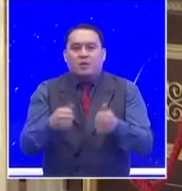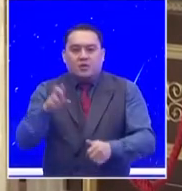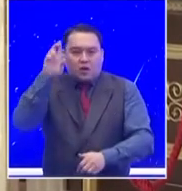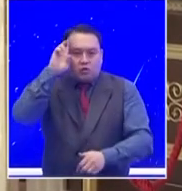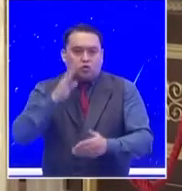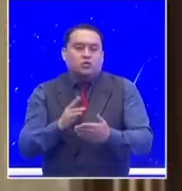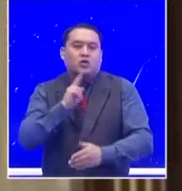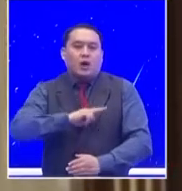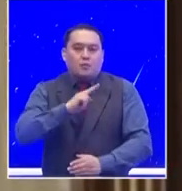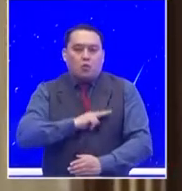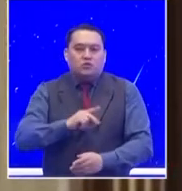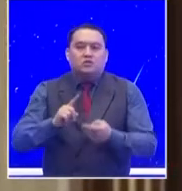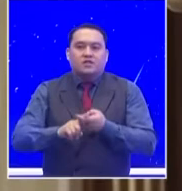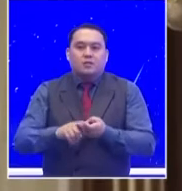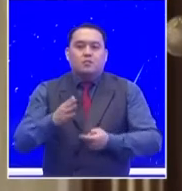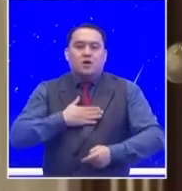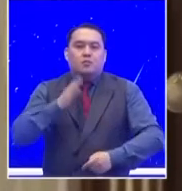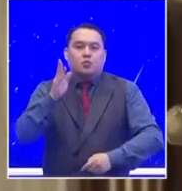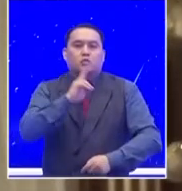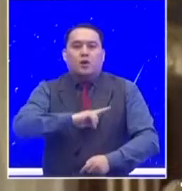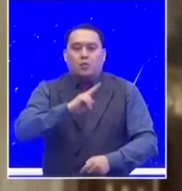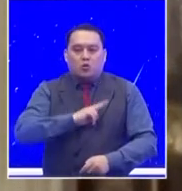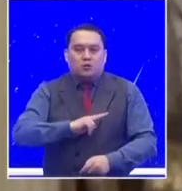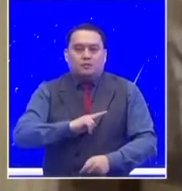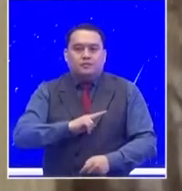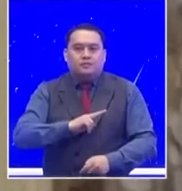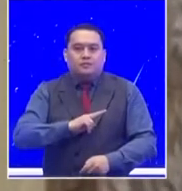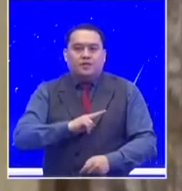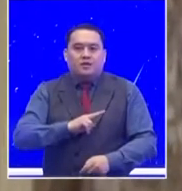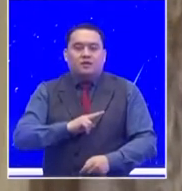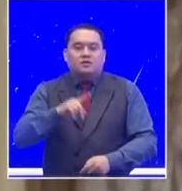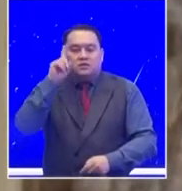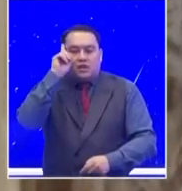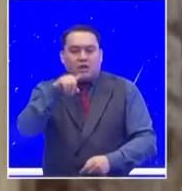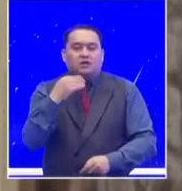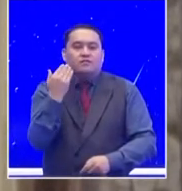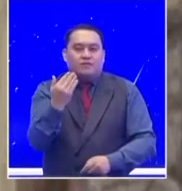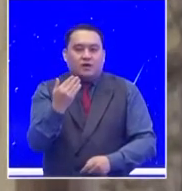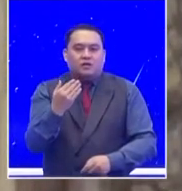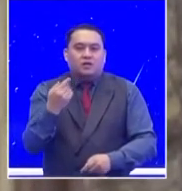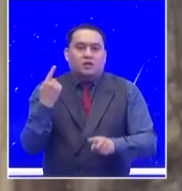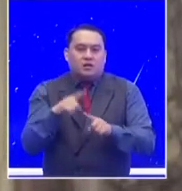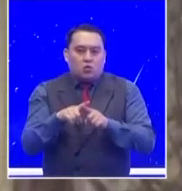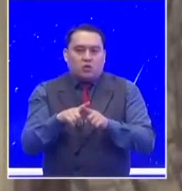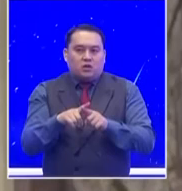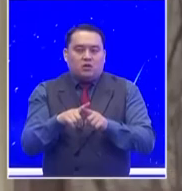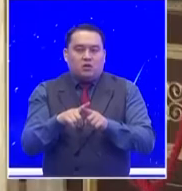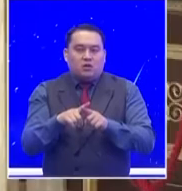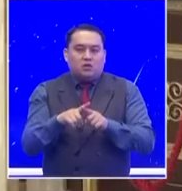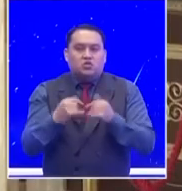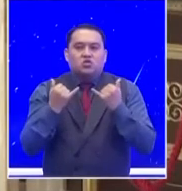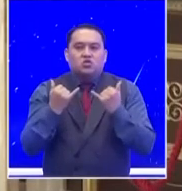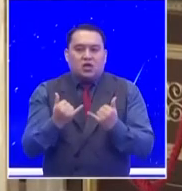государственной работы. В связи с этим мы будем работать в новом формате. Вы сами знаете, сейчас век технологий,